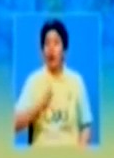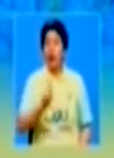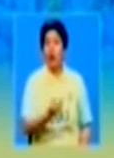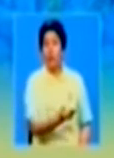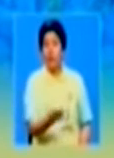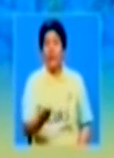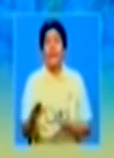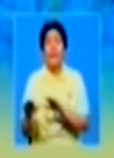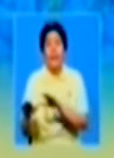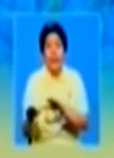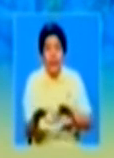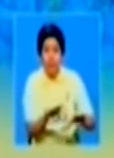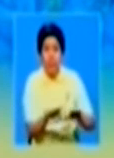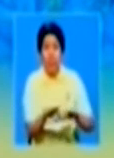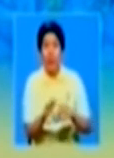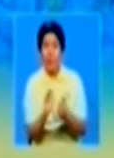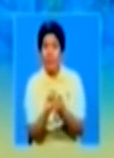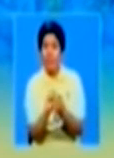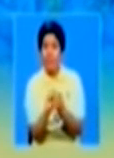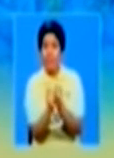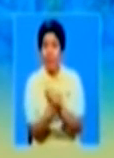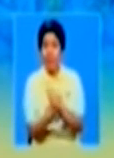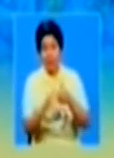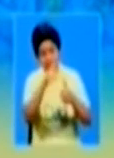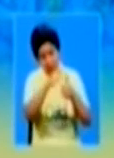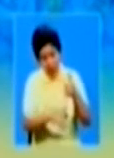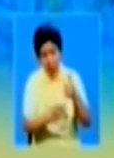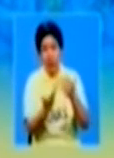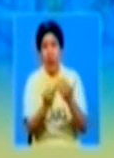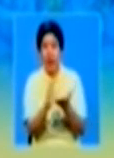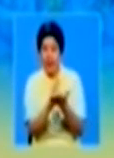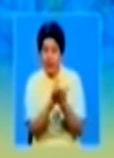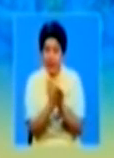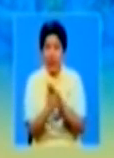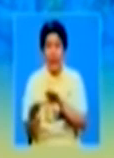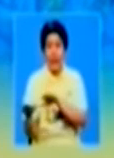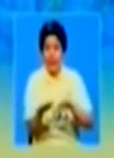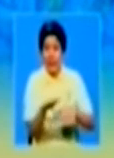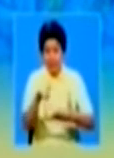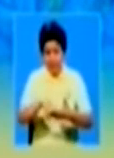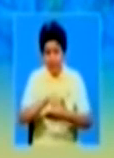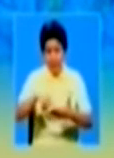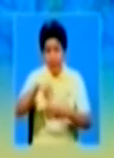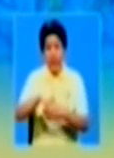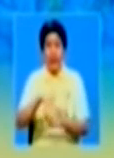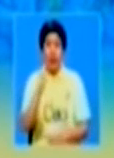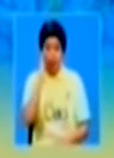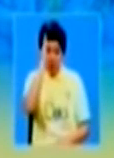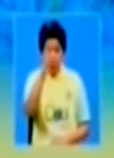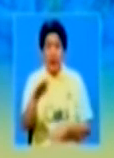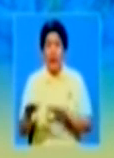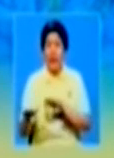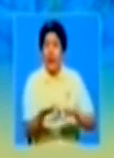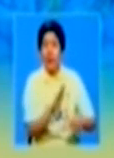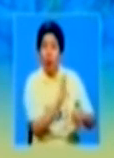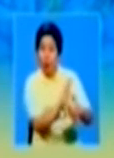ระวังเรื่องผลกระทบจากการนำเสนอข่าวในแง่มุมอื่นๆด้วยเพราะถ้าหากยังมีการให้ร้ายบิดเบือนข้อมูลสร้างความขัดแย้งก็ล้วนแต่ไม่เป็นผลดี